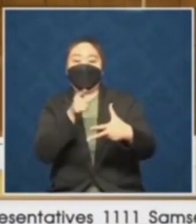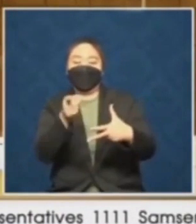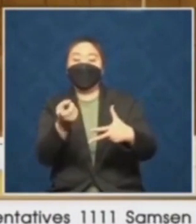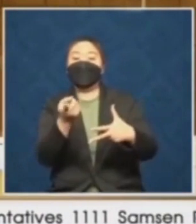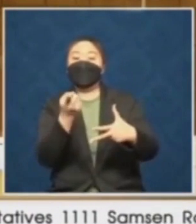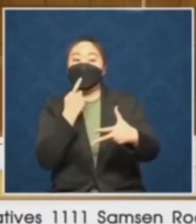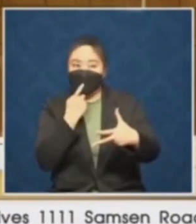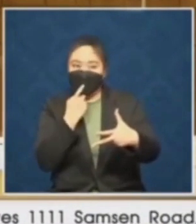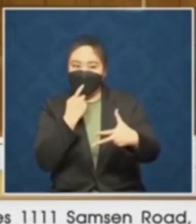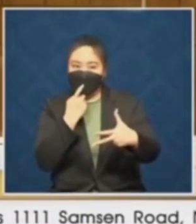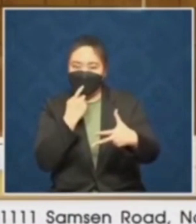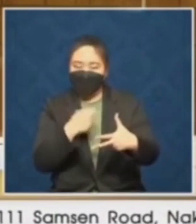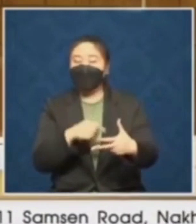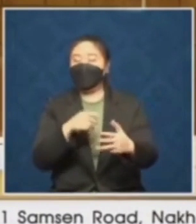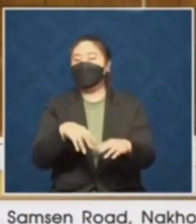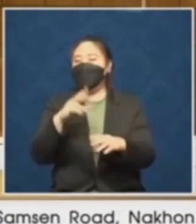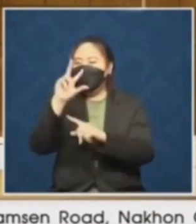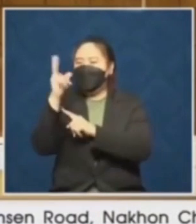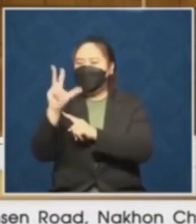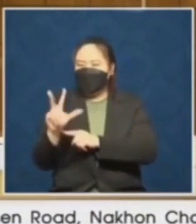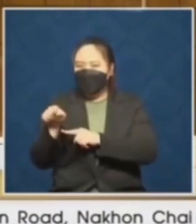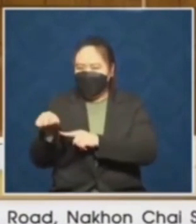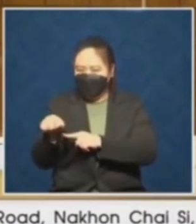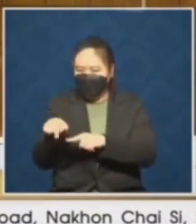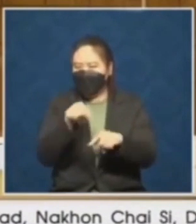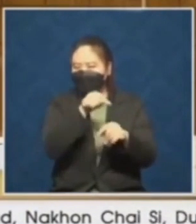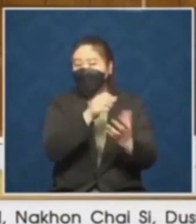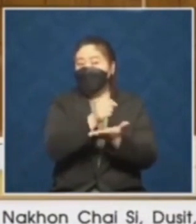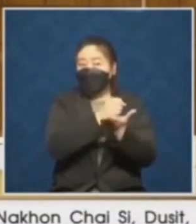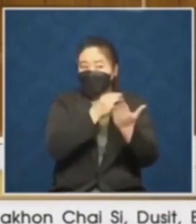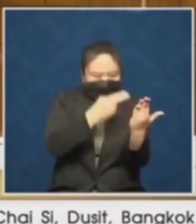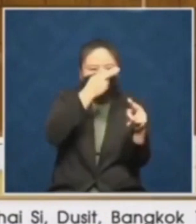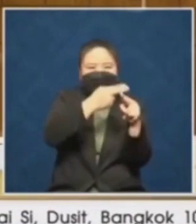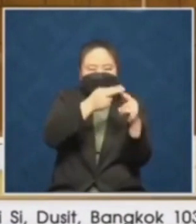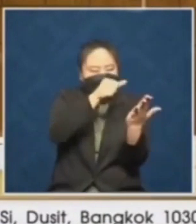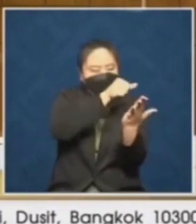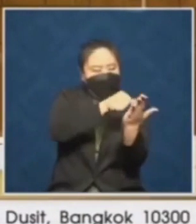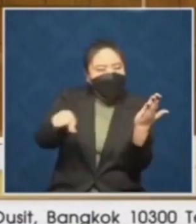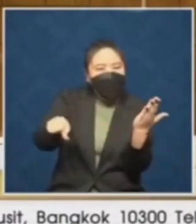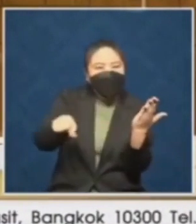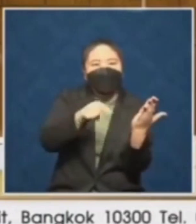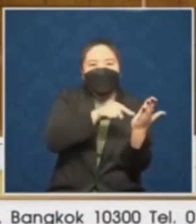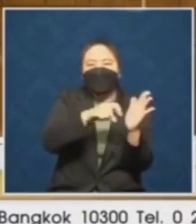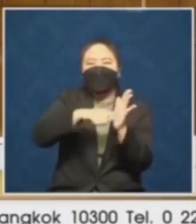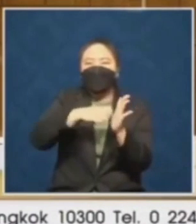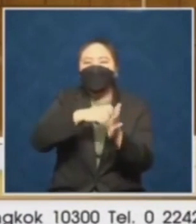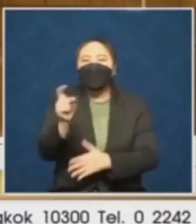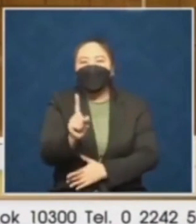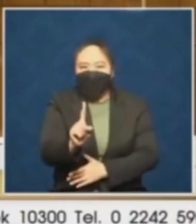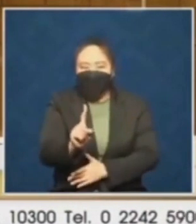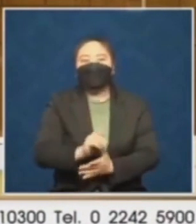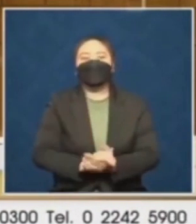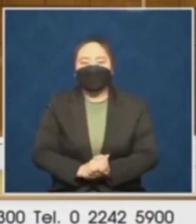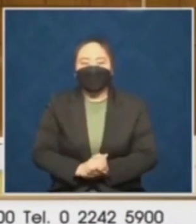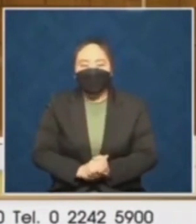่าเหตุผลของการปลดกญชาออกจากการเป็ยาเสีติดให้โทษประเภท 5 คืออะไรบ้างหลงจ